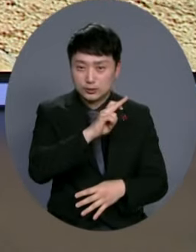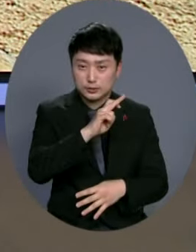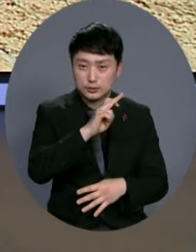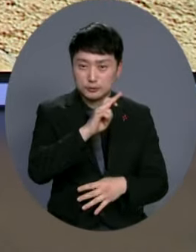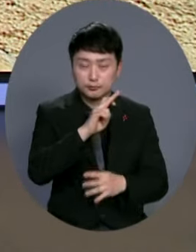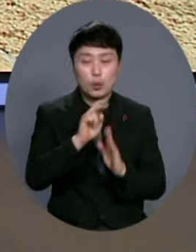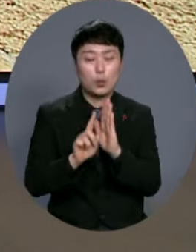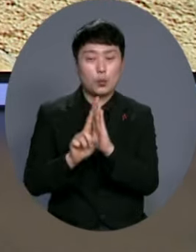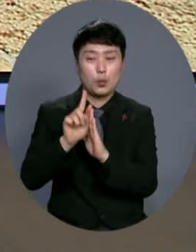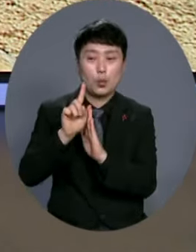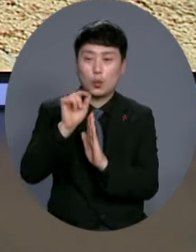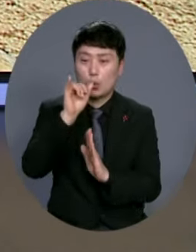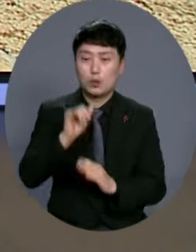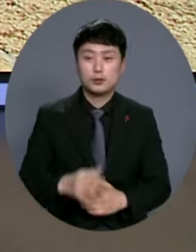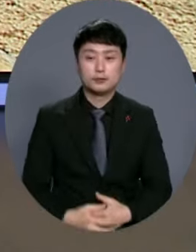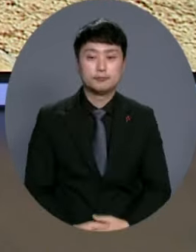예상됩니다 날씨였습니다